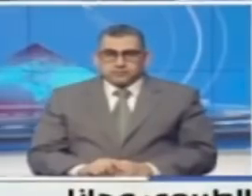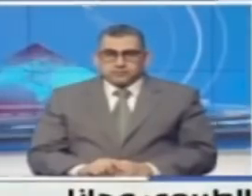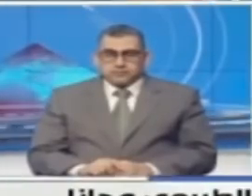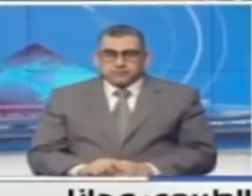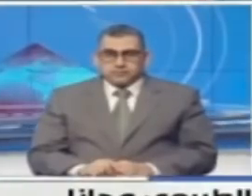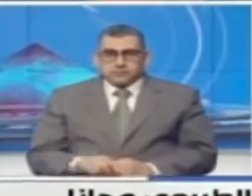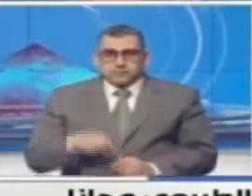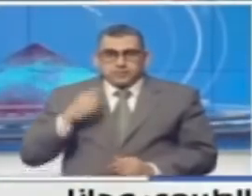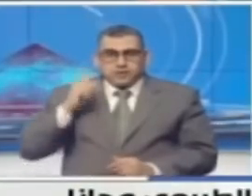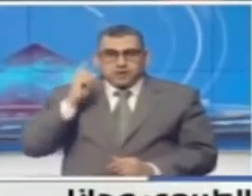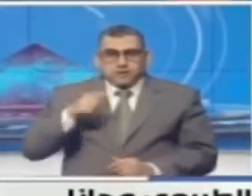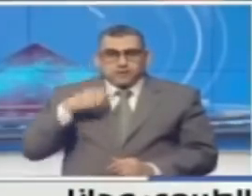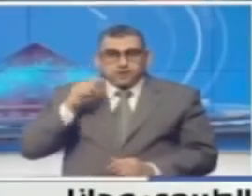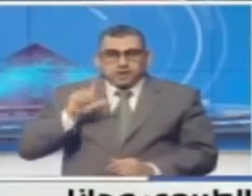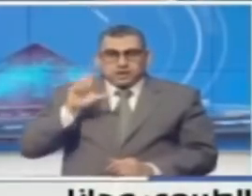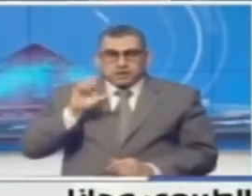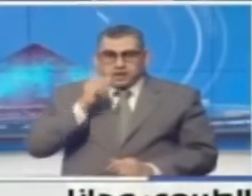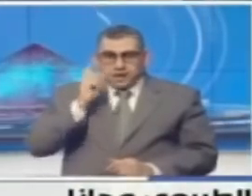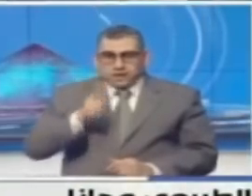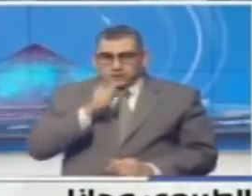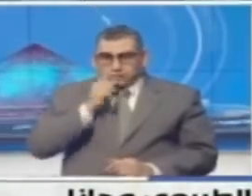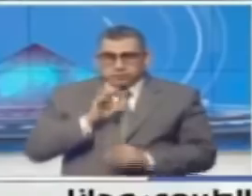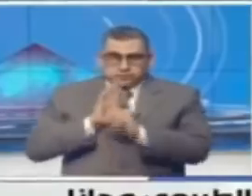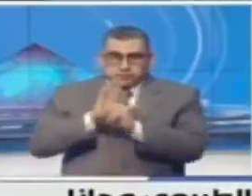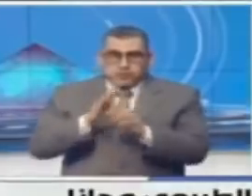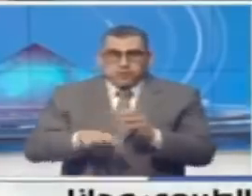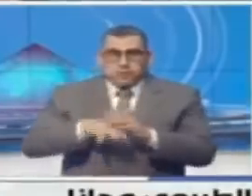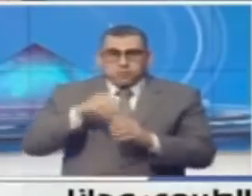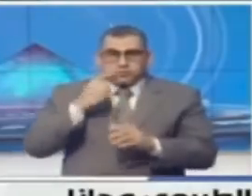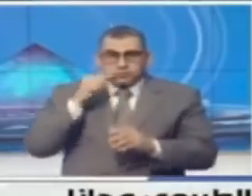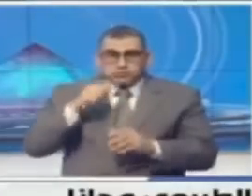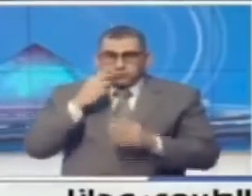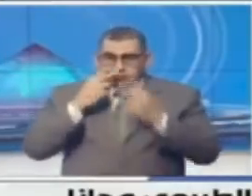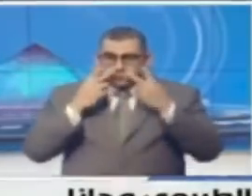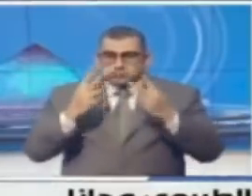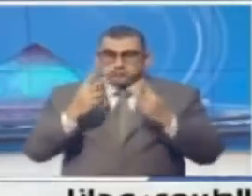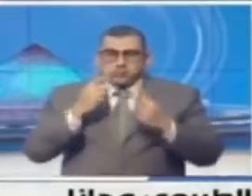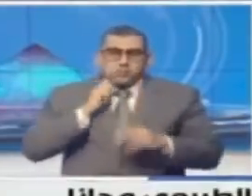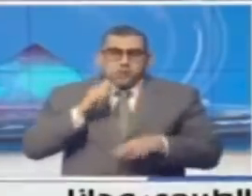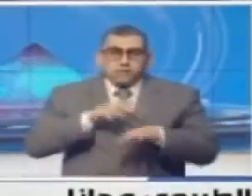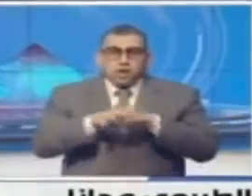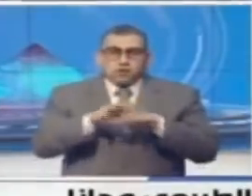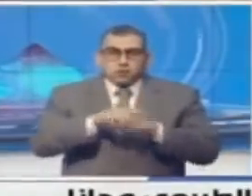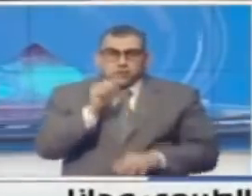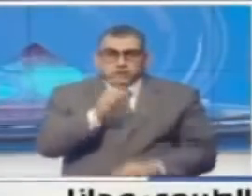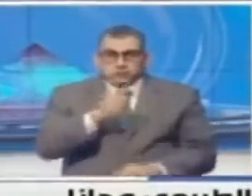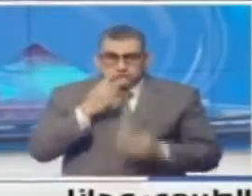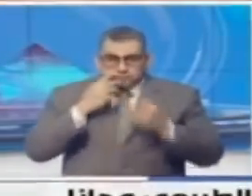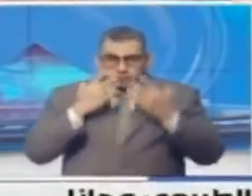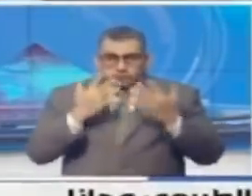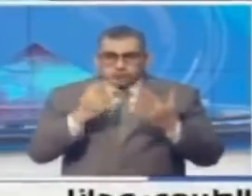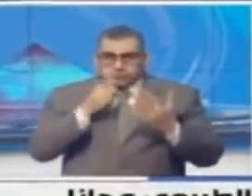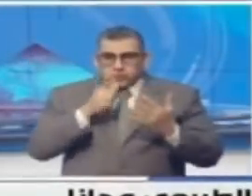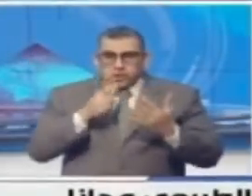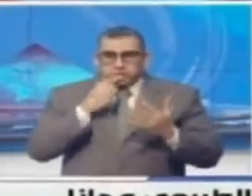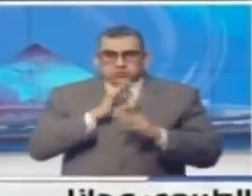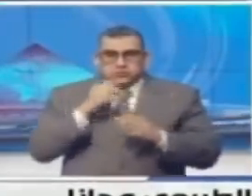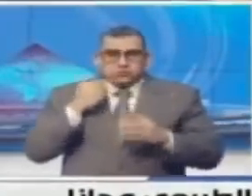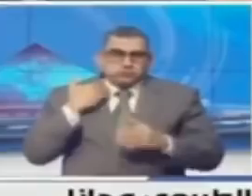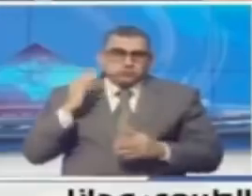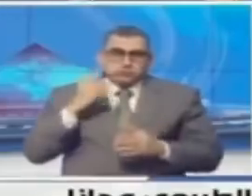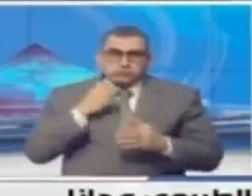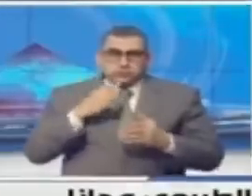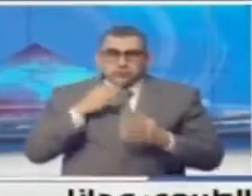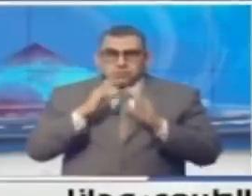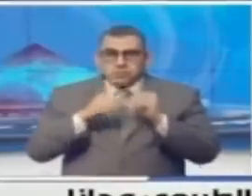تنفيذ توجيهات السيد رئيس الجمهورية بدعم مشروع الهوية البصرية لمحافظة أسوان، بما يظهر عظمة الحضارة